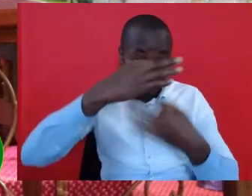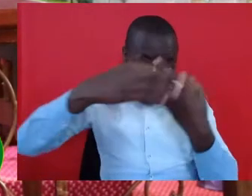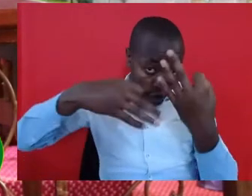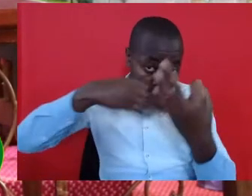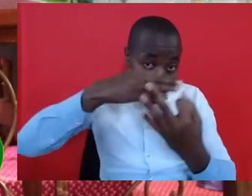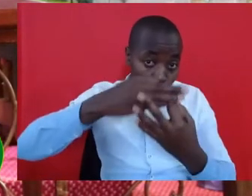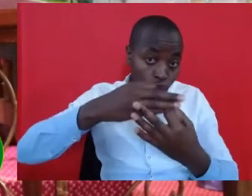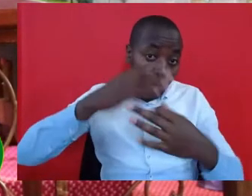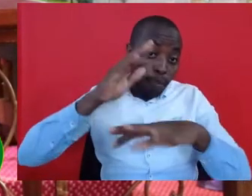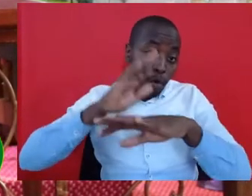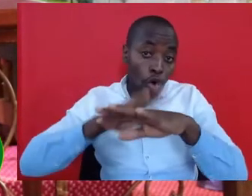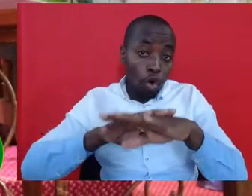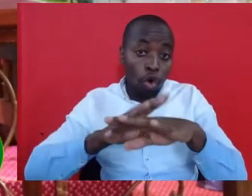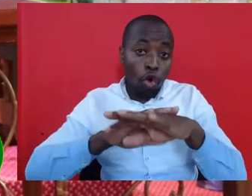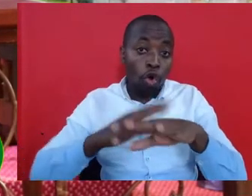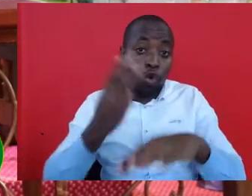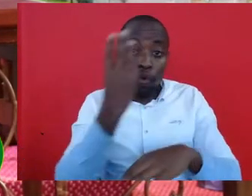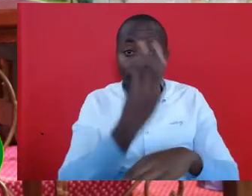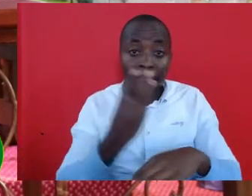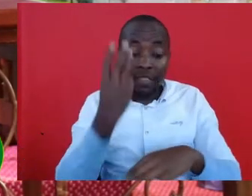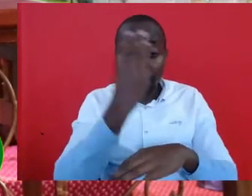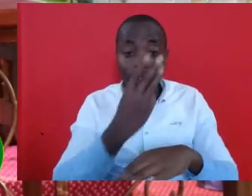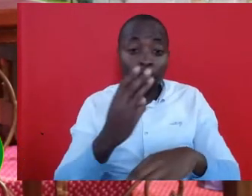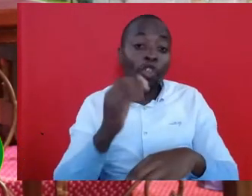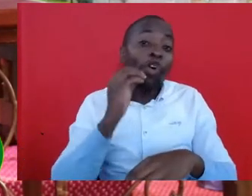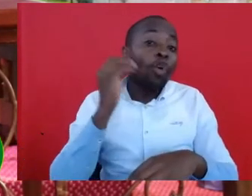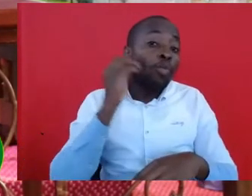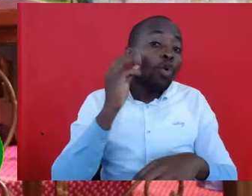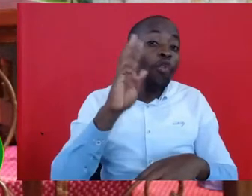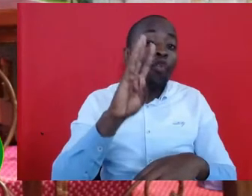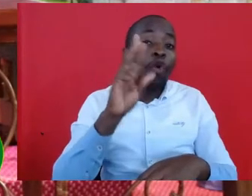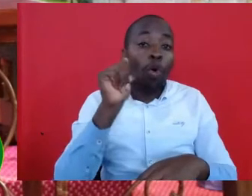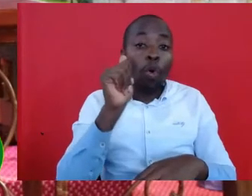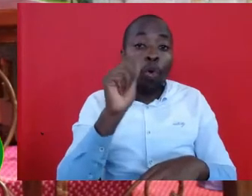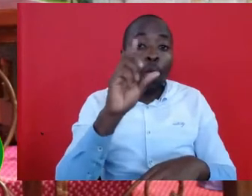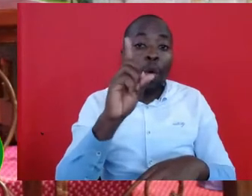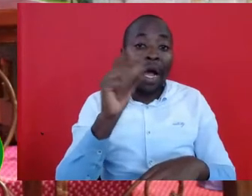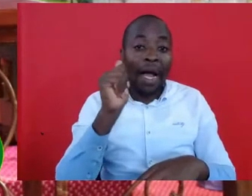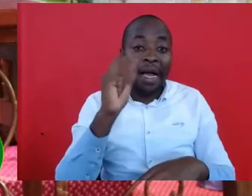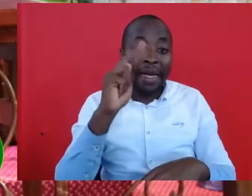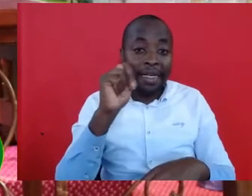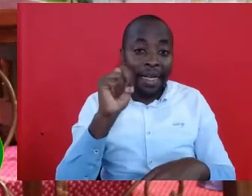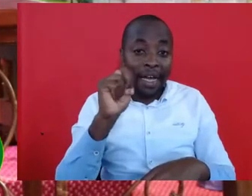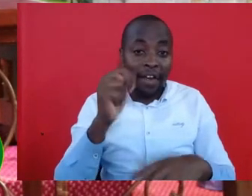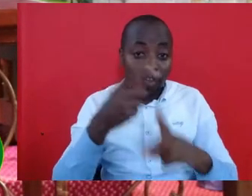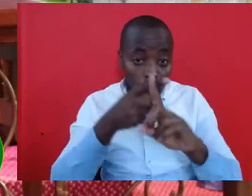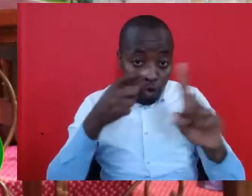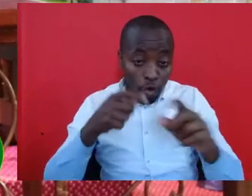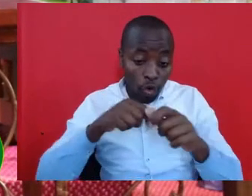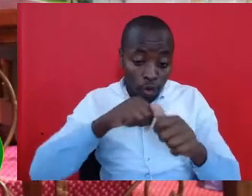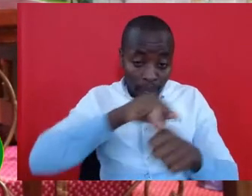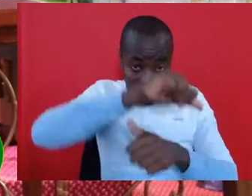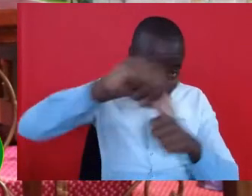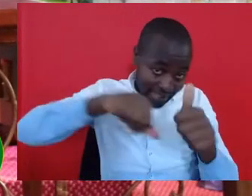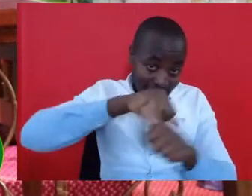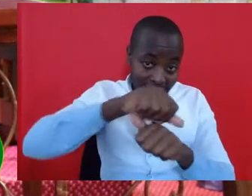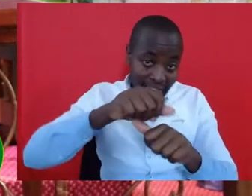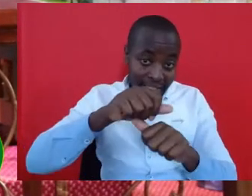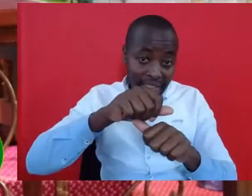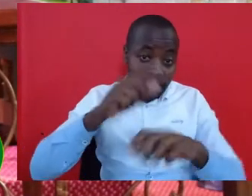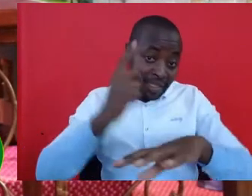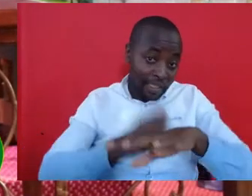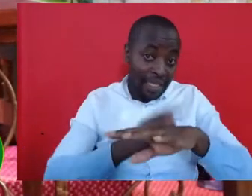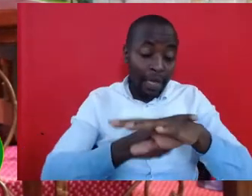kwa Lilian Wangoi ama Wadan wa kutoka mtaa wa Kirigiti kutoka saa 8.